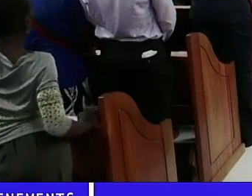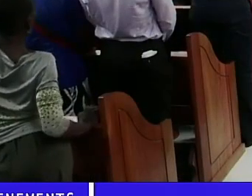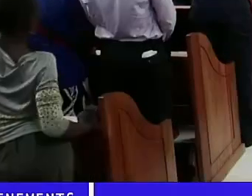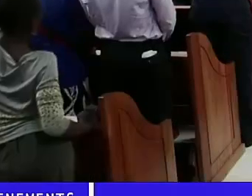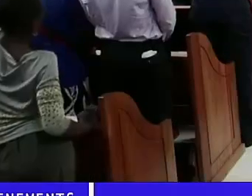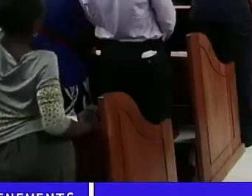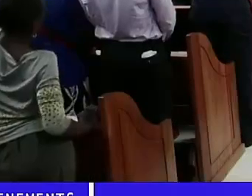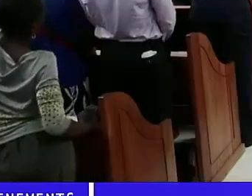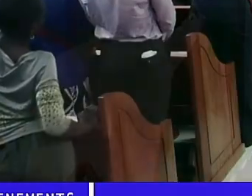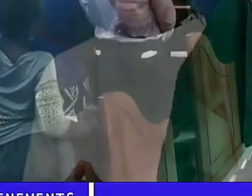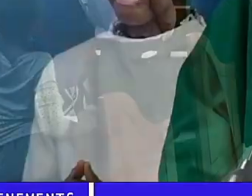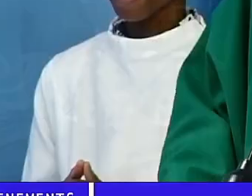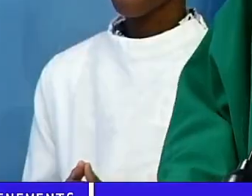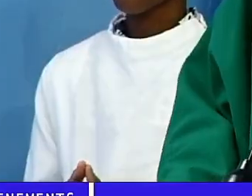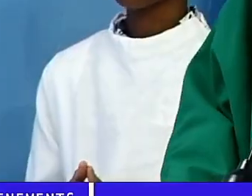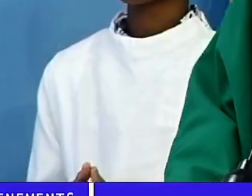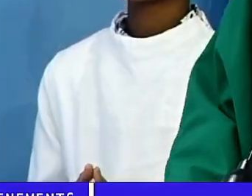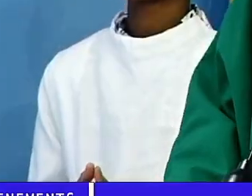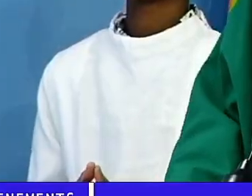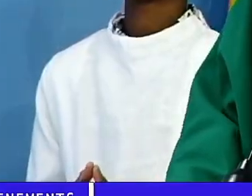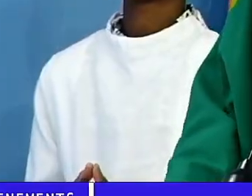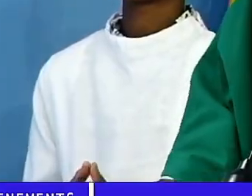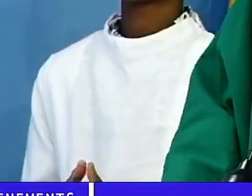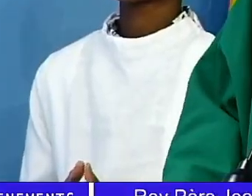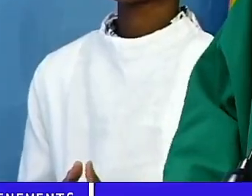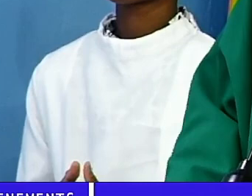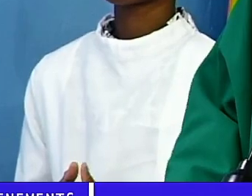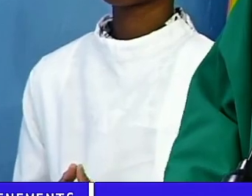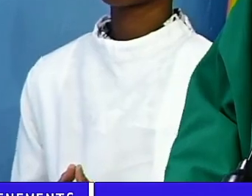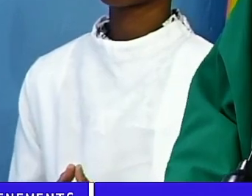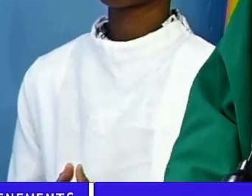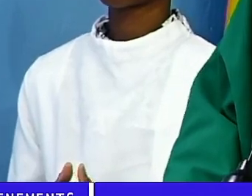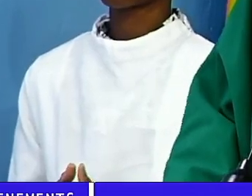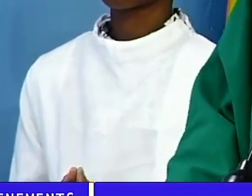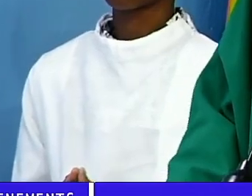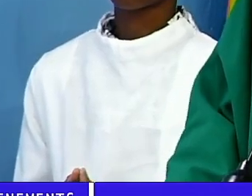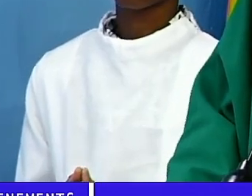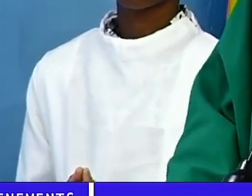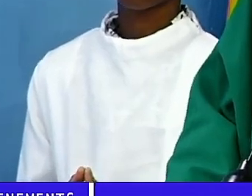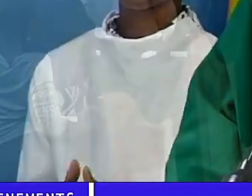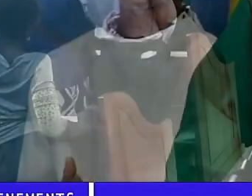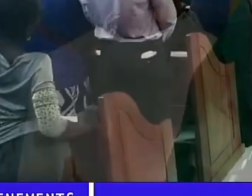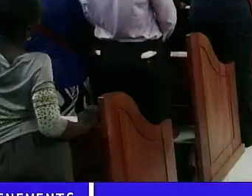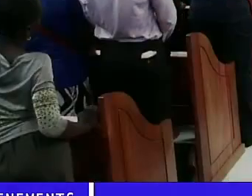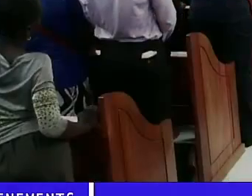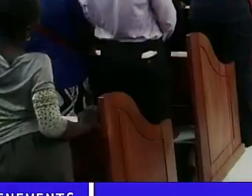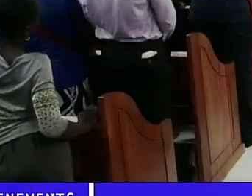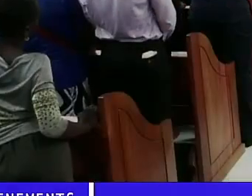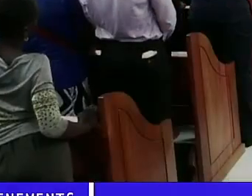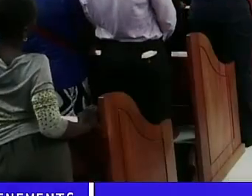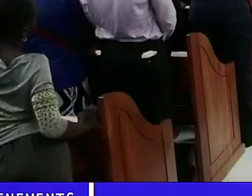Nous continuons à implorer miséricorde, bon Dieu, pendant que nous avons chanté ensemble.